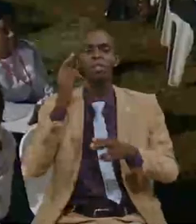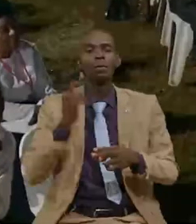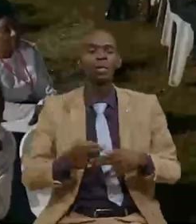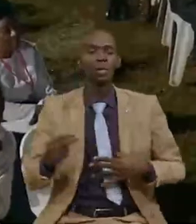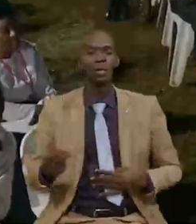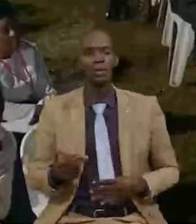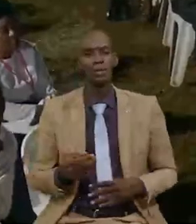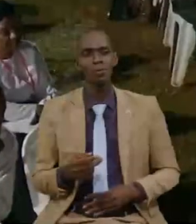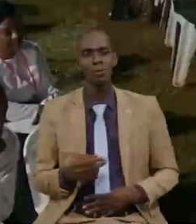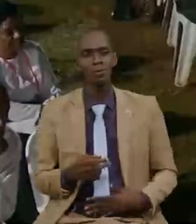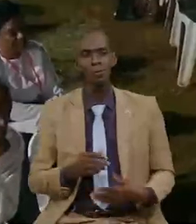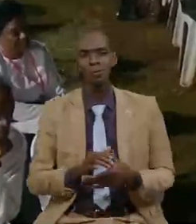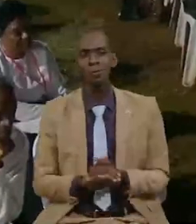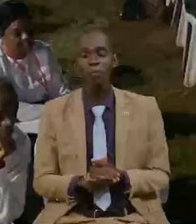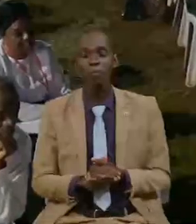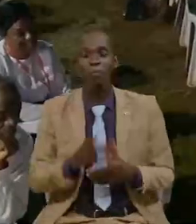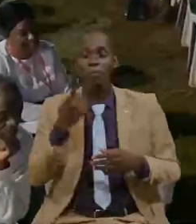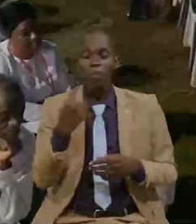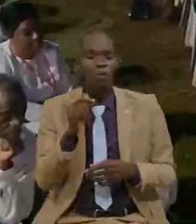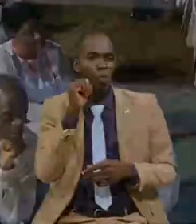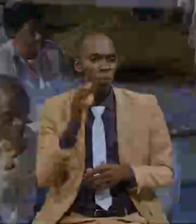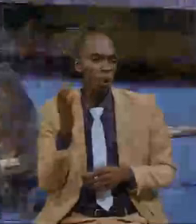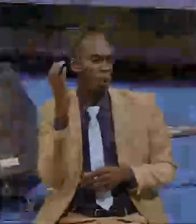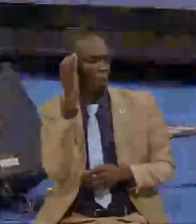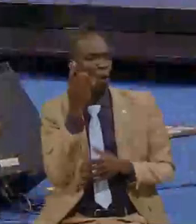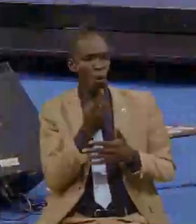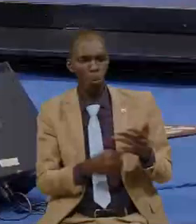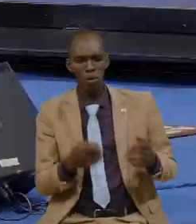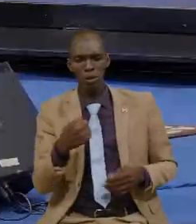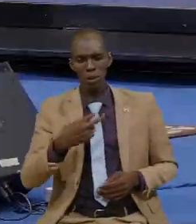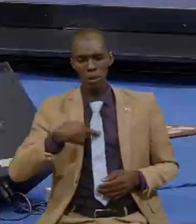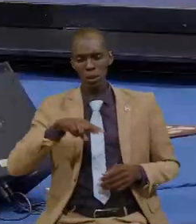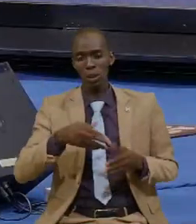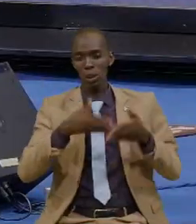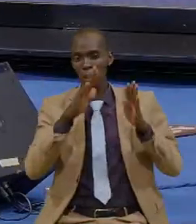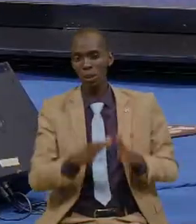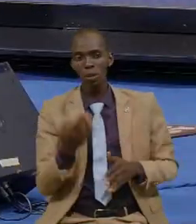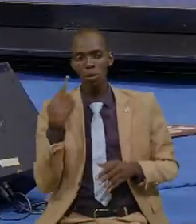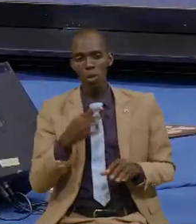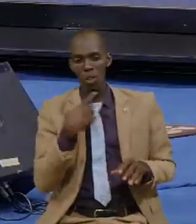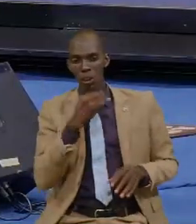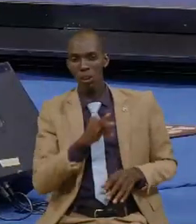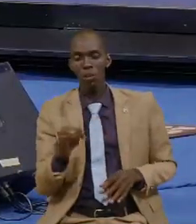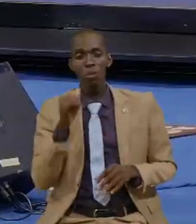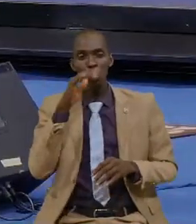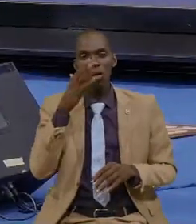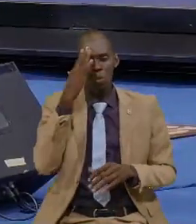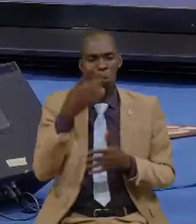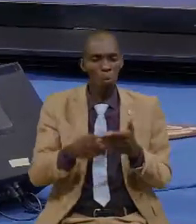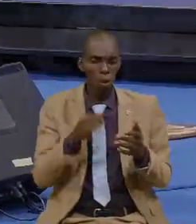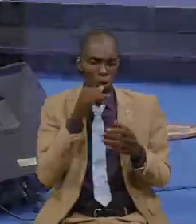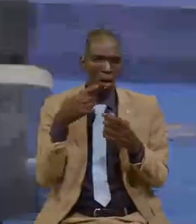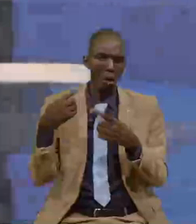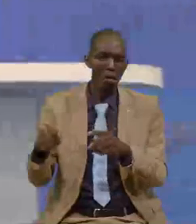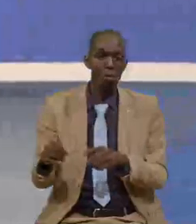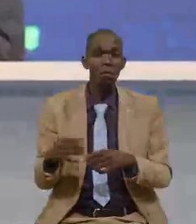votre vie au nom de Jésus-Christ. La femme a entendu ce qu'il disait, elle savait ce qui se